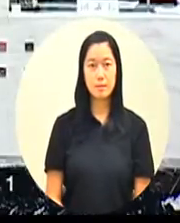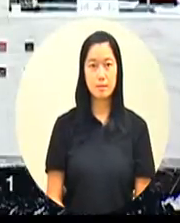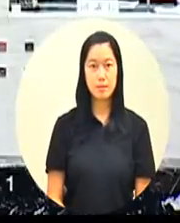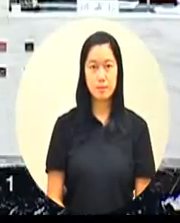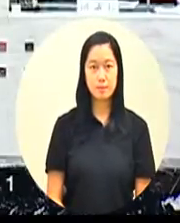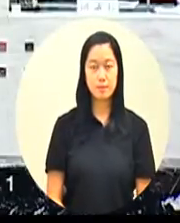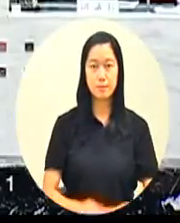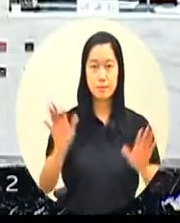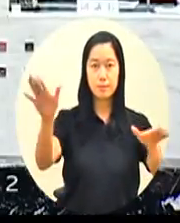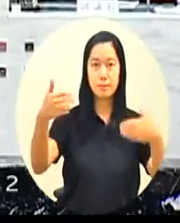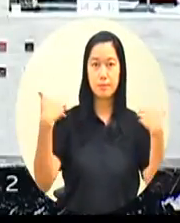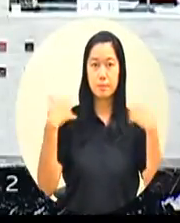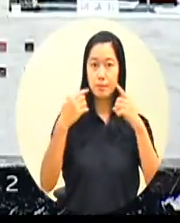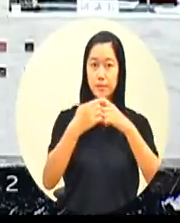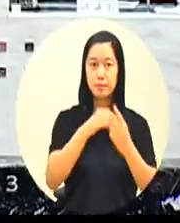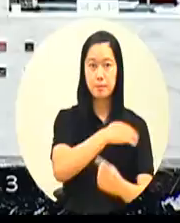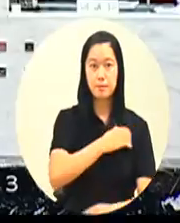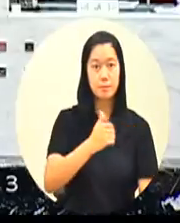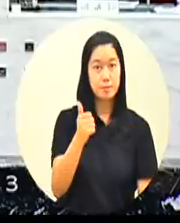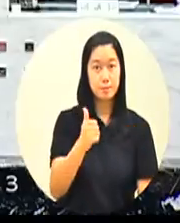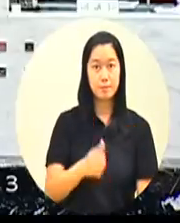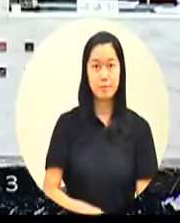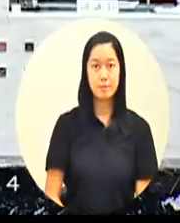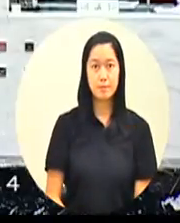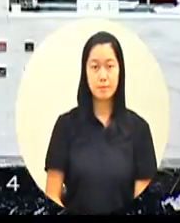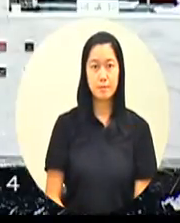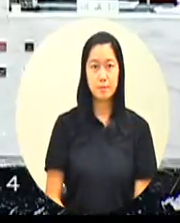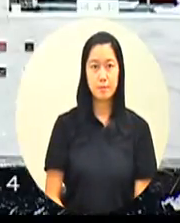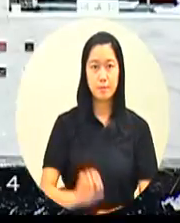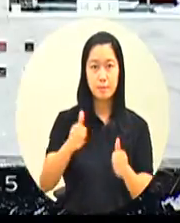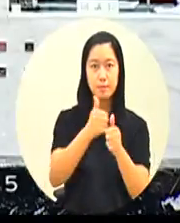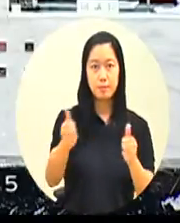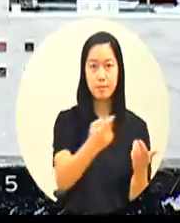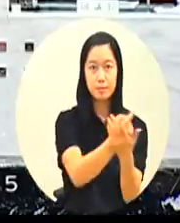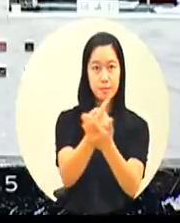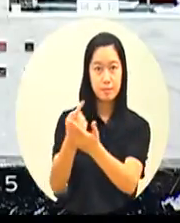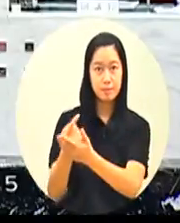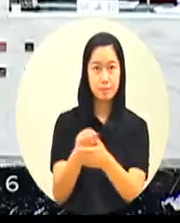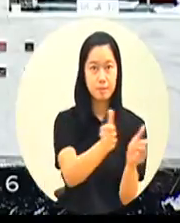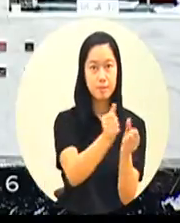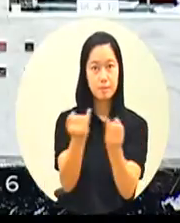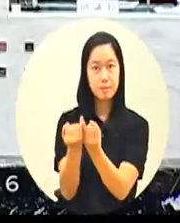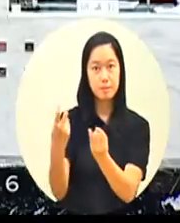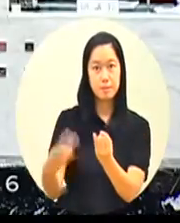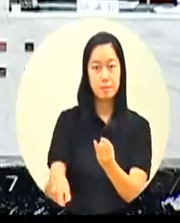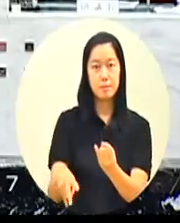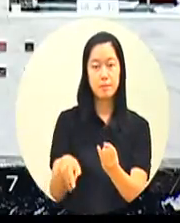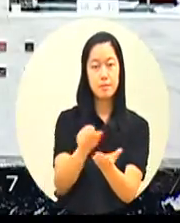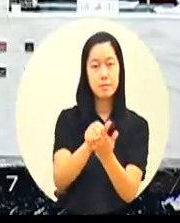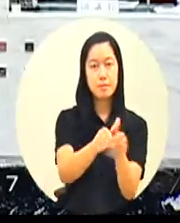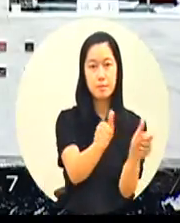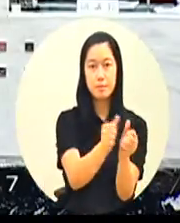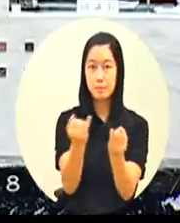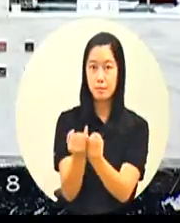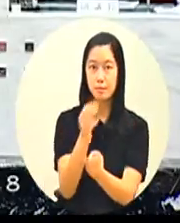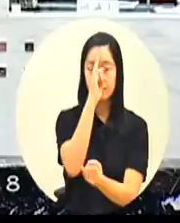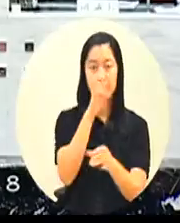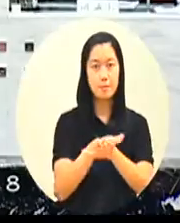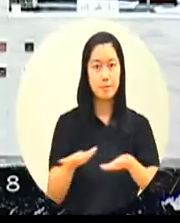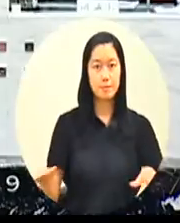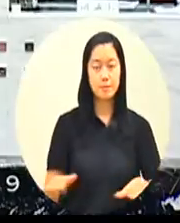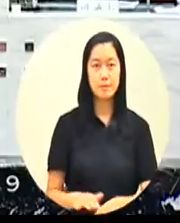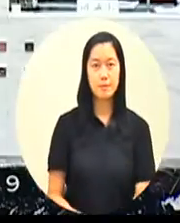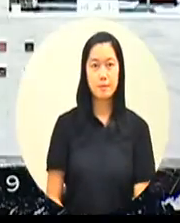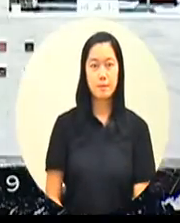召集人邱议员，还有在座各位议员女士先生，还有各位媒体朋友，大家午安。